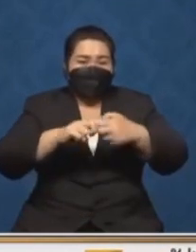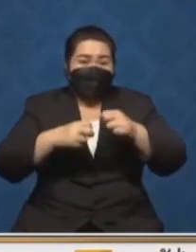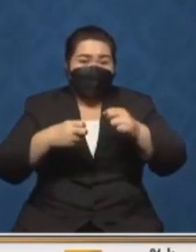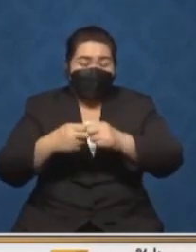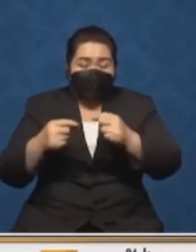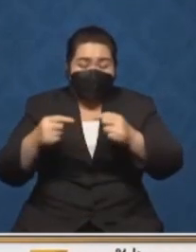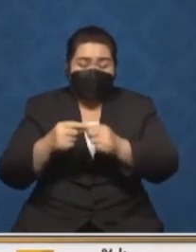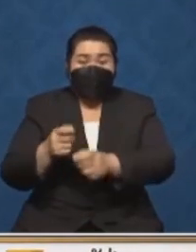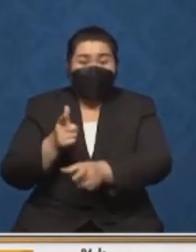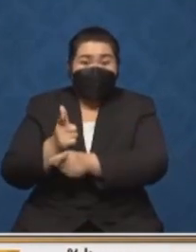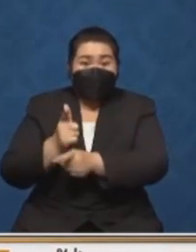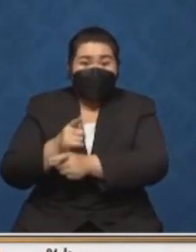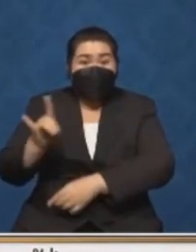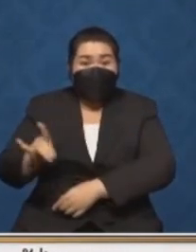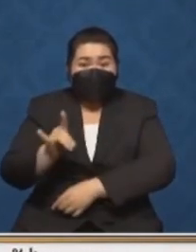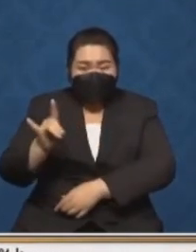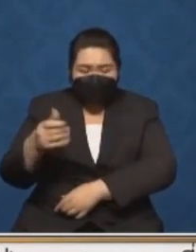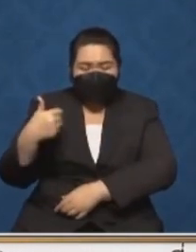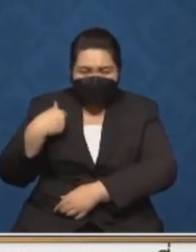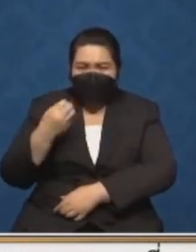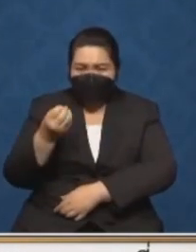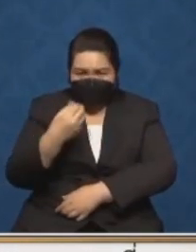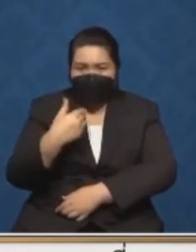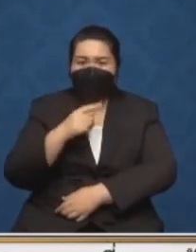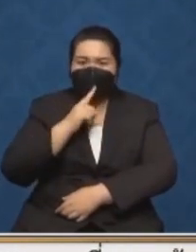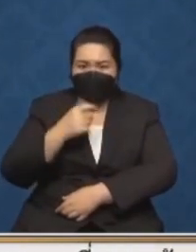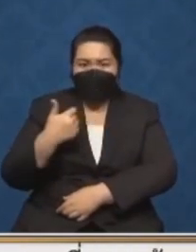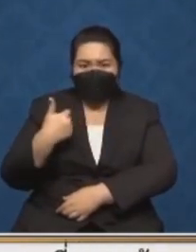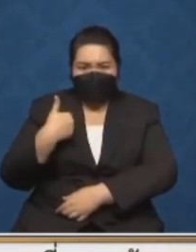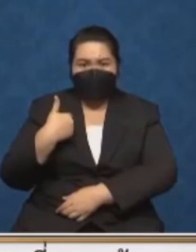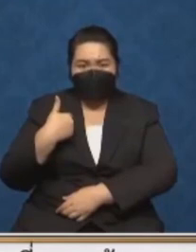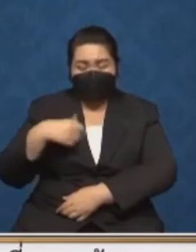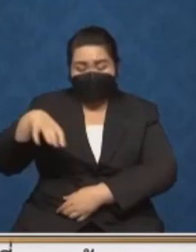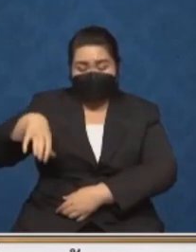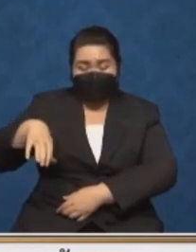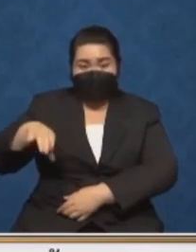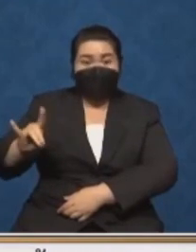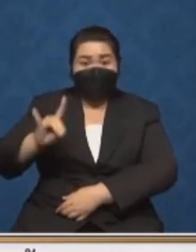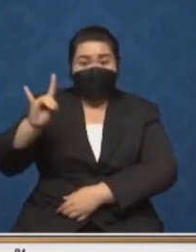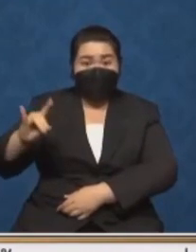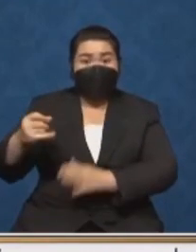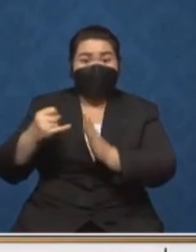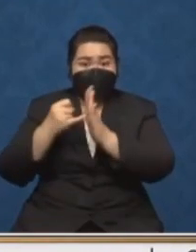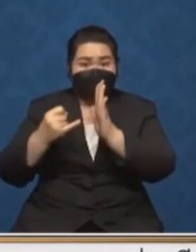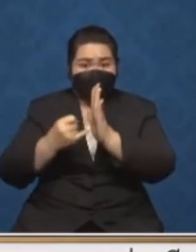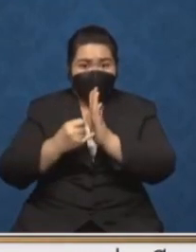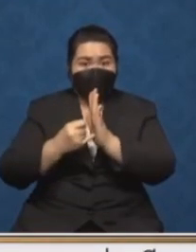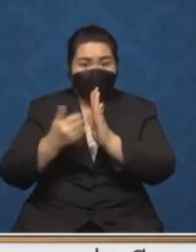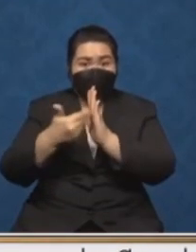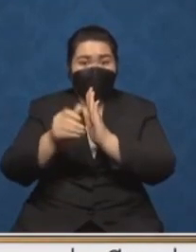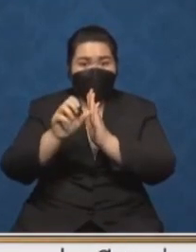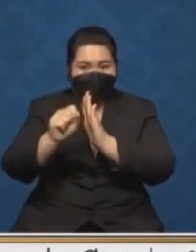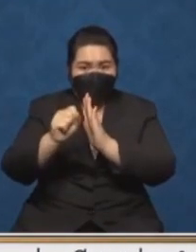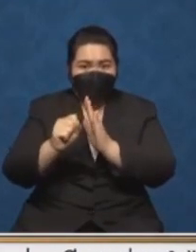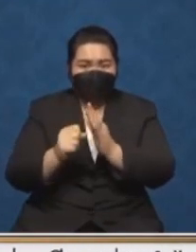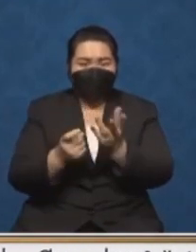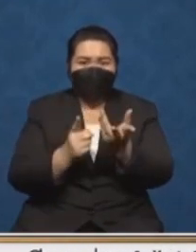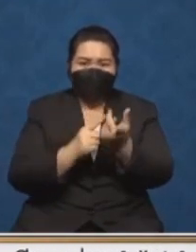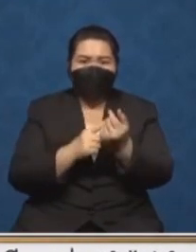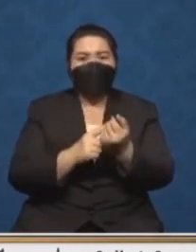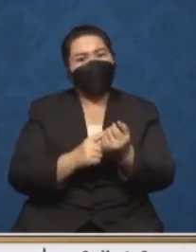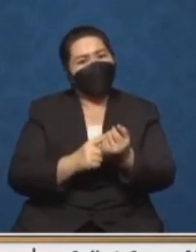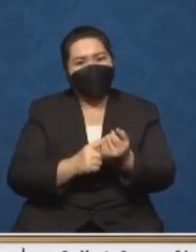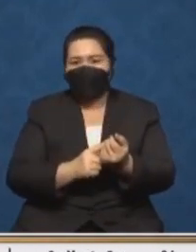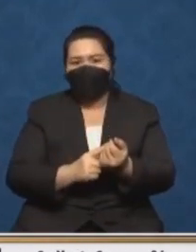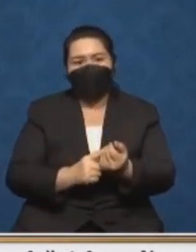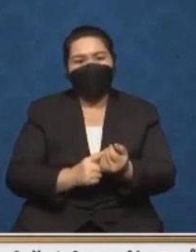รติดตามกัรายงานจากพิศุษทจัหวัดด้วย มีตัวเลขน่าตกใจถ้ประท